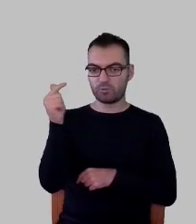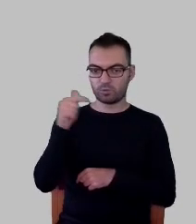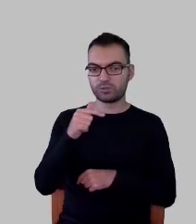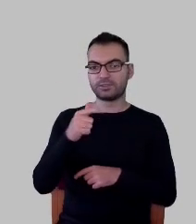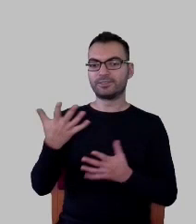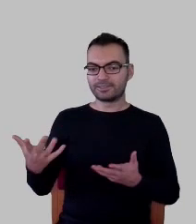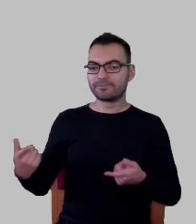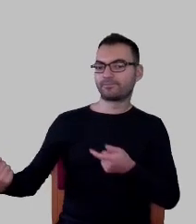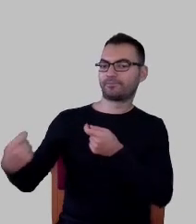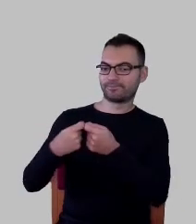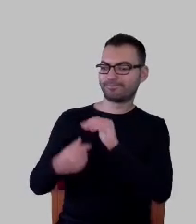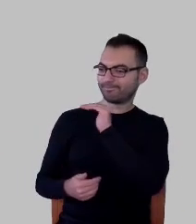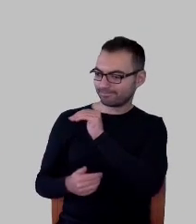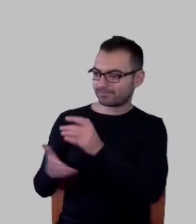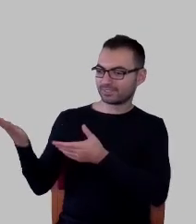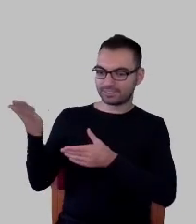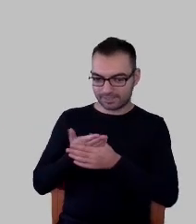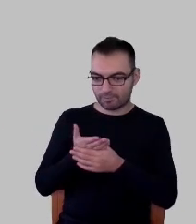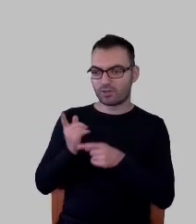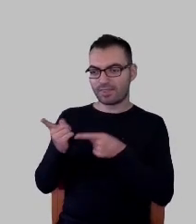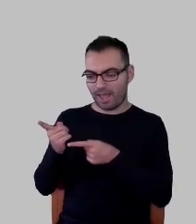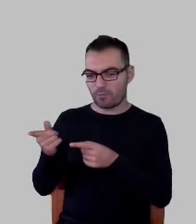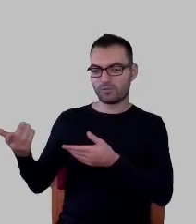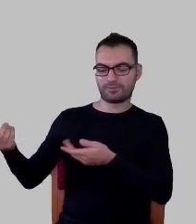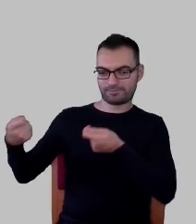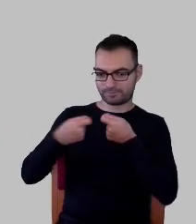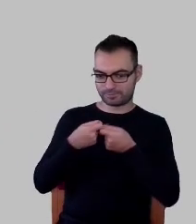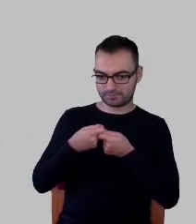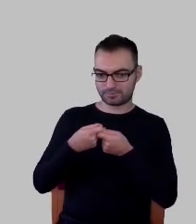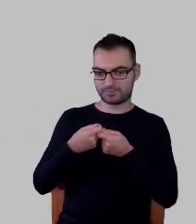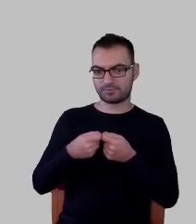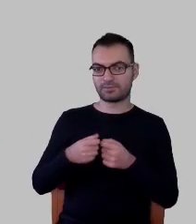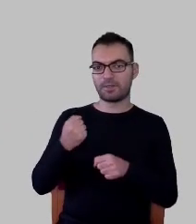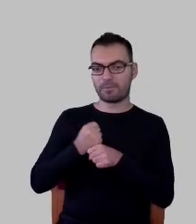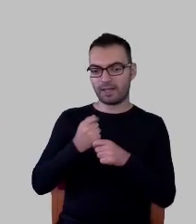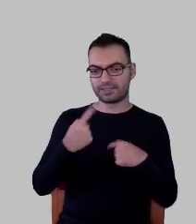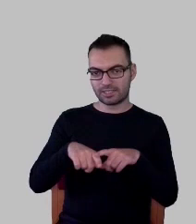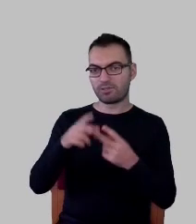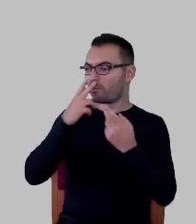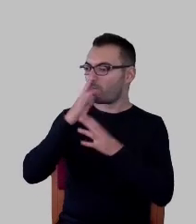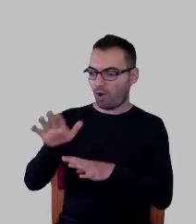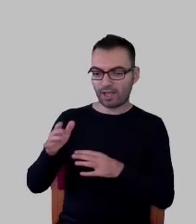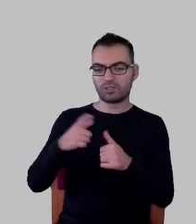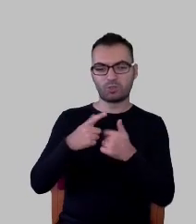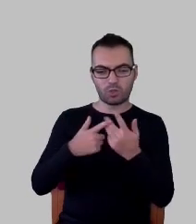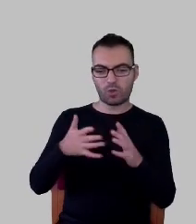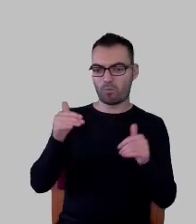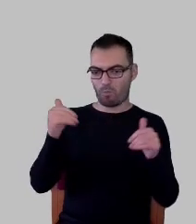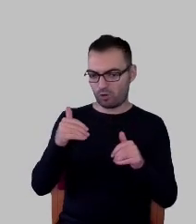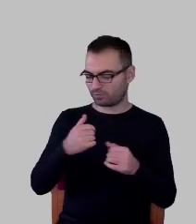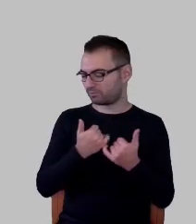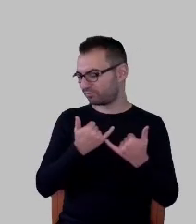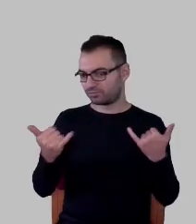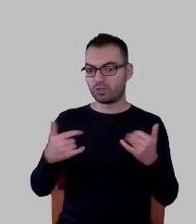pozyskać rodziców do współpracy, zaprosić, zachęcić ich do uczestniczenia w pracach zespołu, pokazać im te możliwości, bo są dla